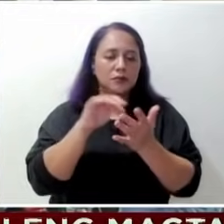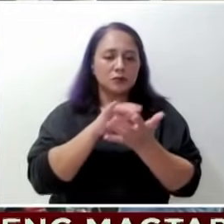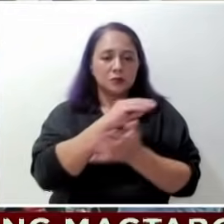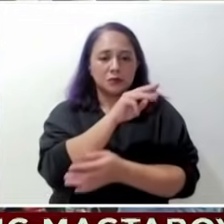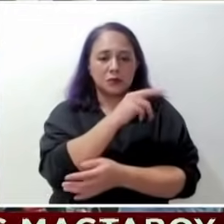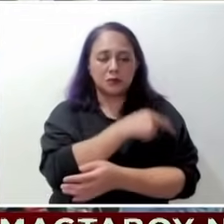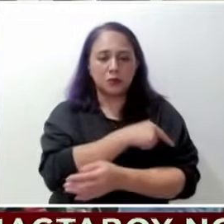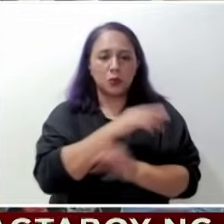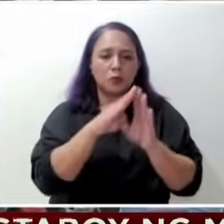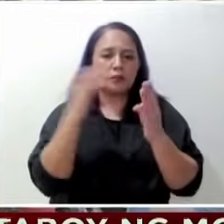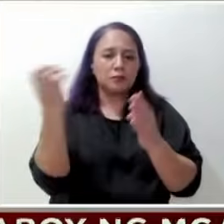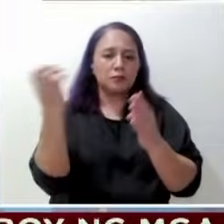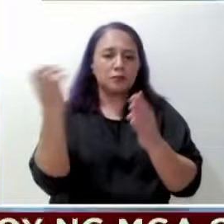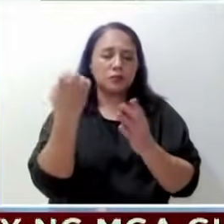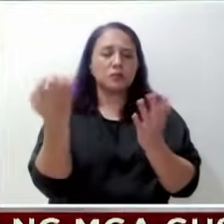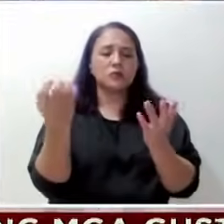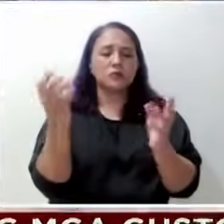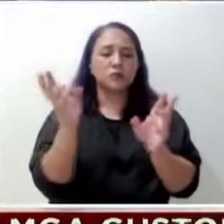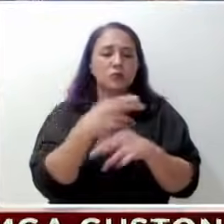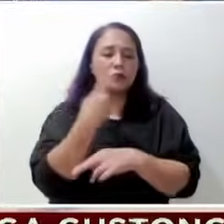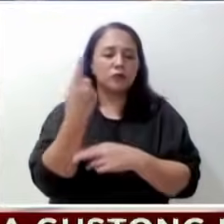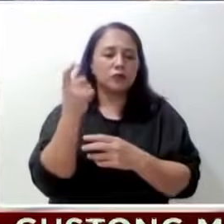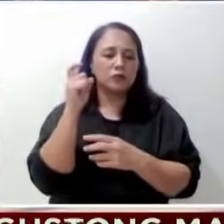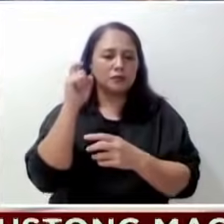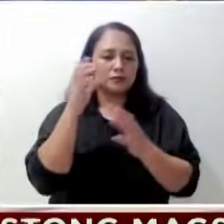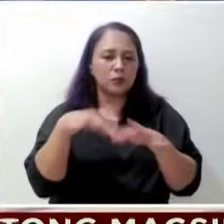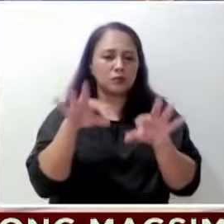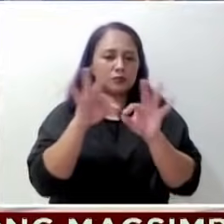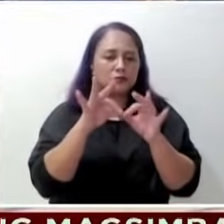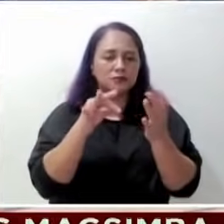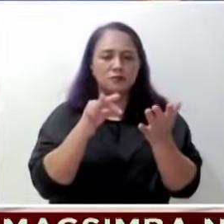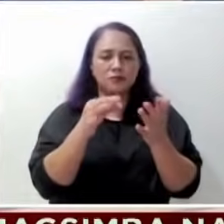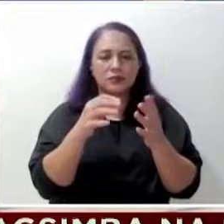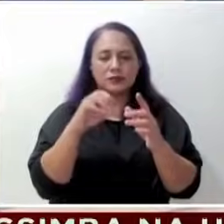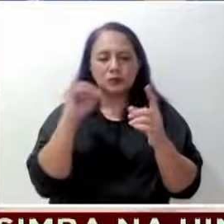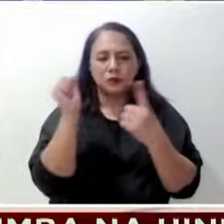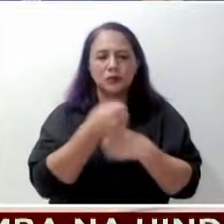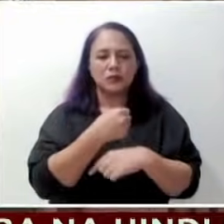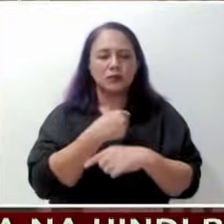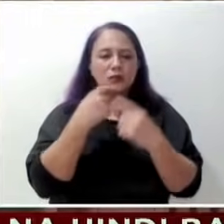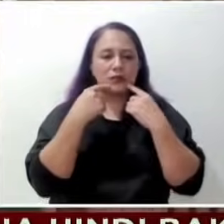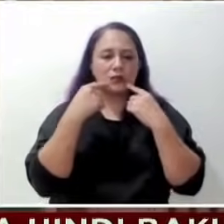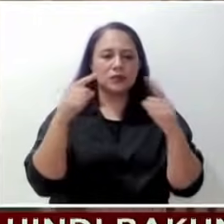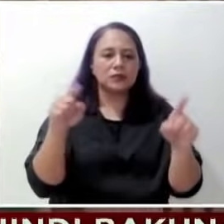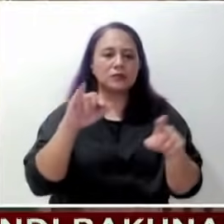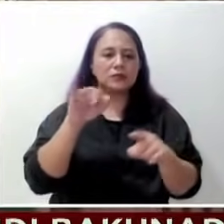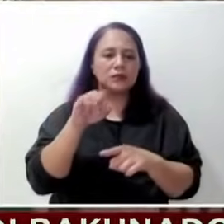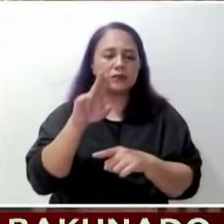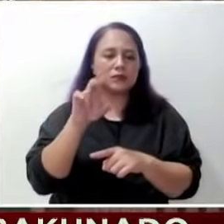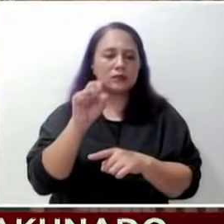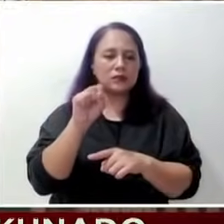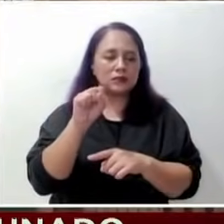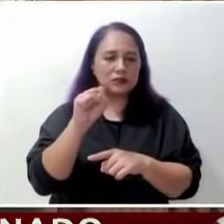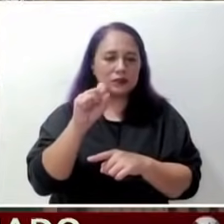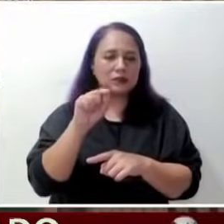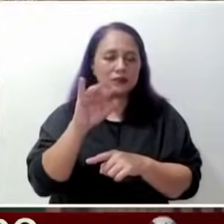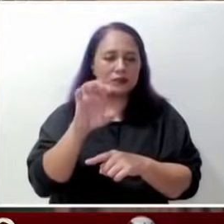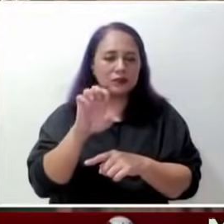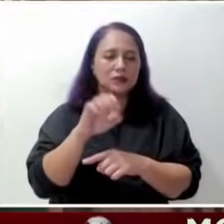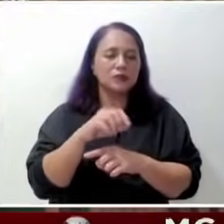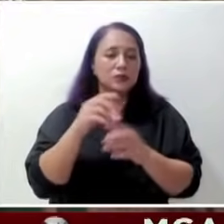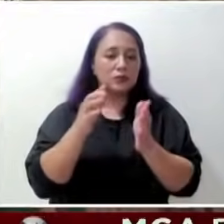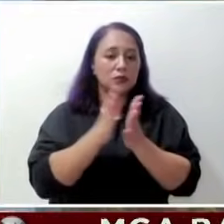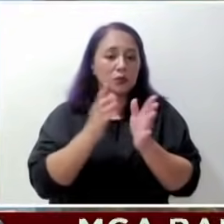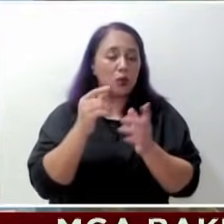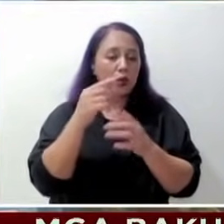room para sa urgent cases. Kahapon, nag-anunsyo na rin ang Justice Jose Abad Santos General Hospital na